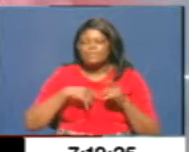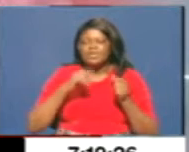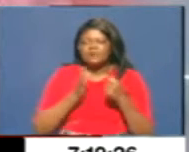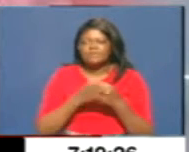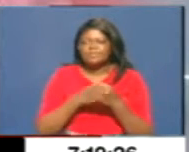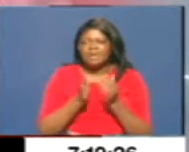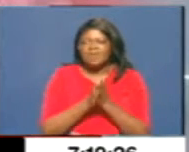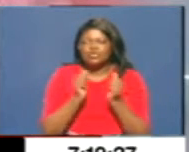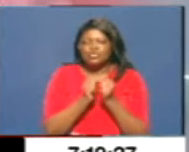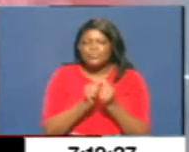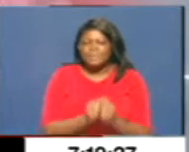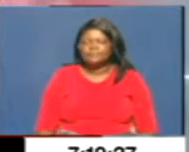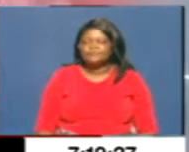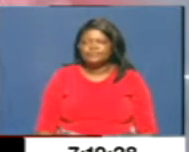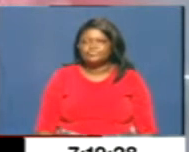dozi